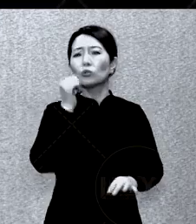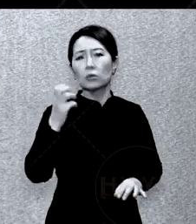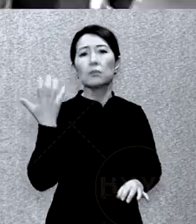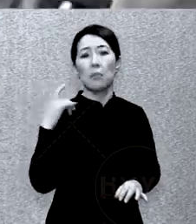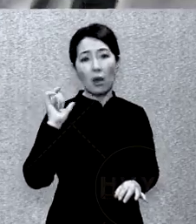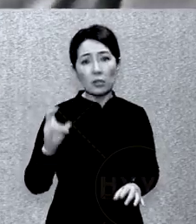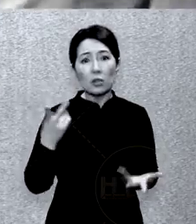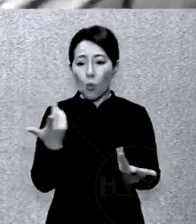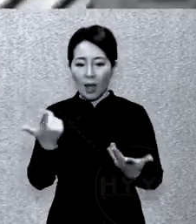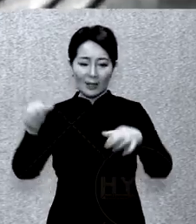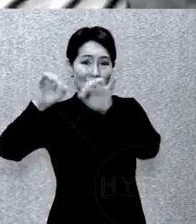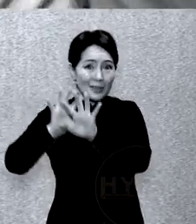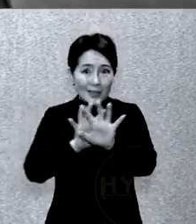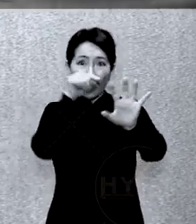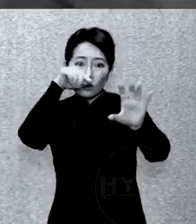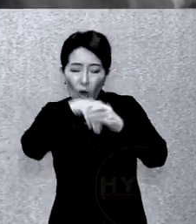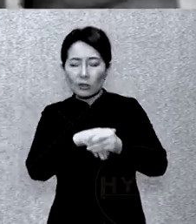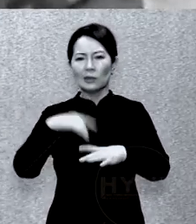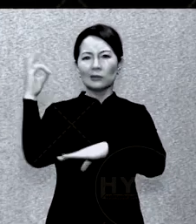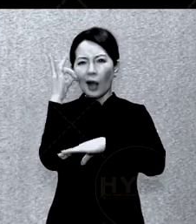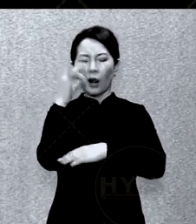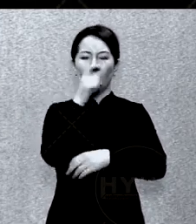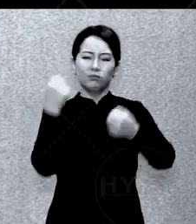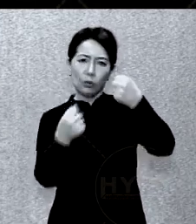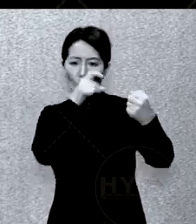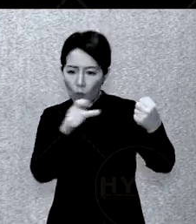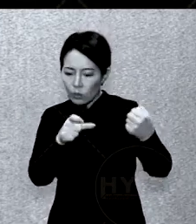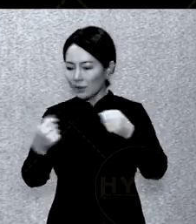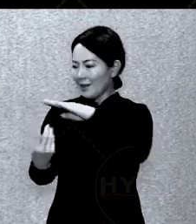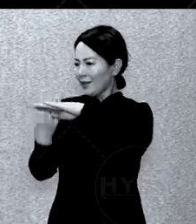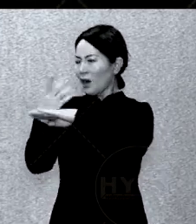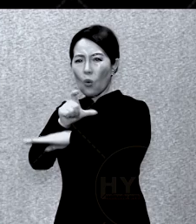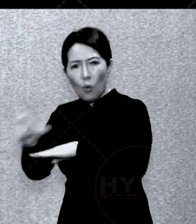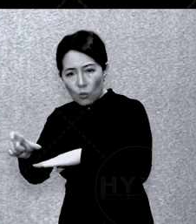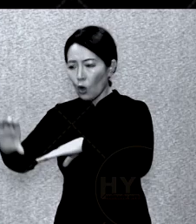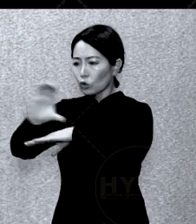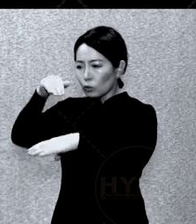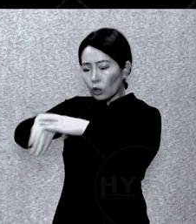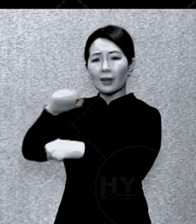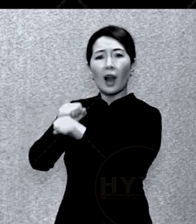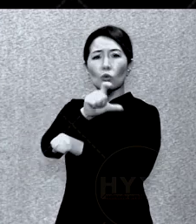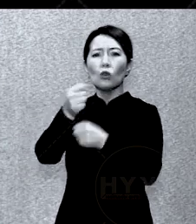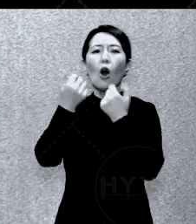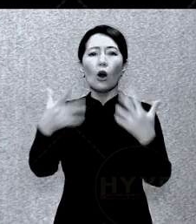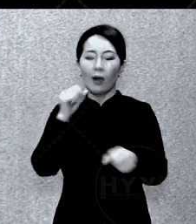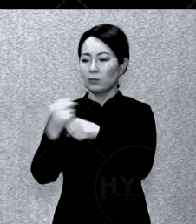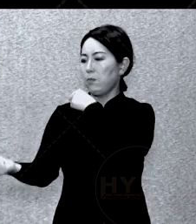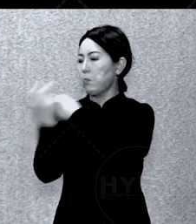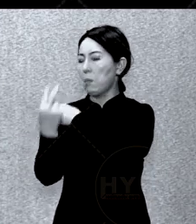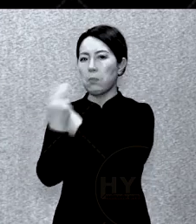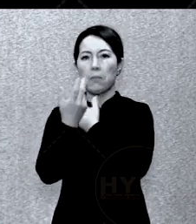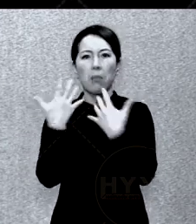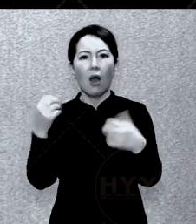ингэ хэлмээр байна. Чагсаалт цуглаанд оролцсон энэ одоо тракторчдын, тарайланчдын, за дээр нь тэр сум орнотод ажиллаж исэн маш